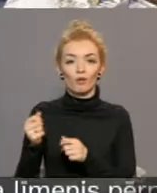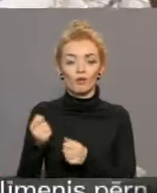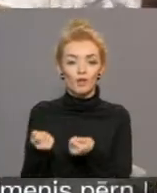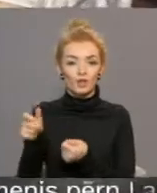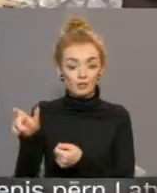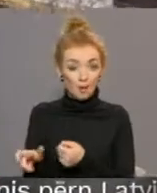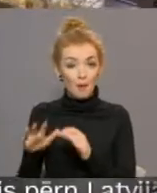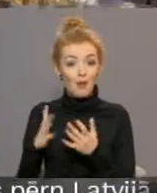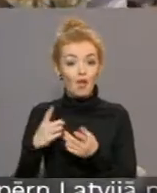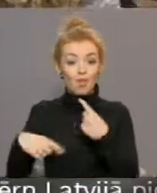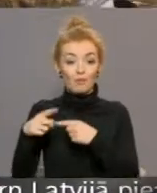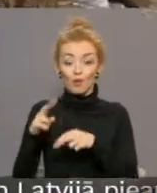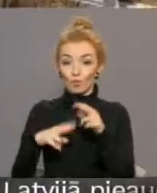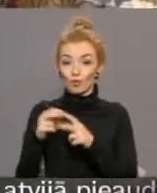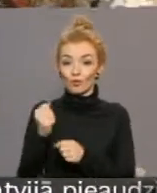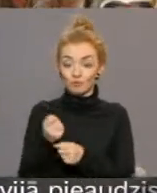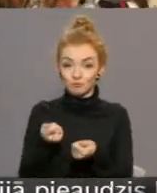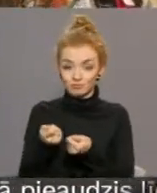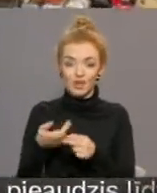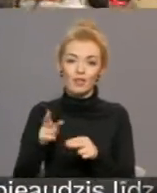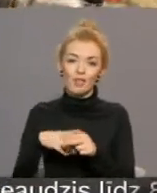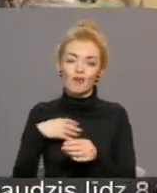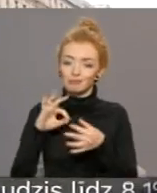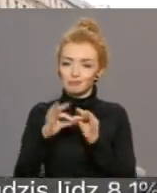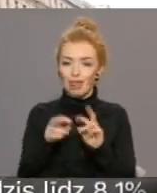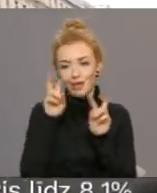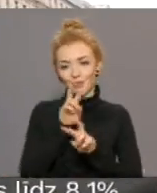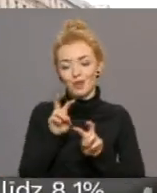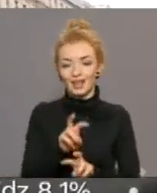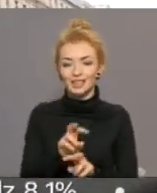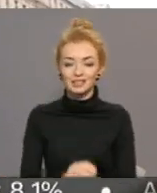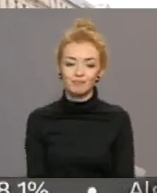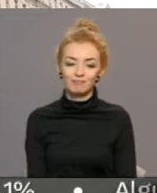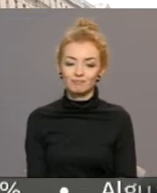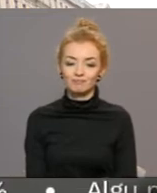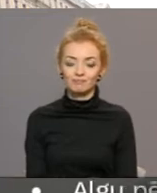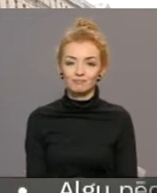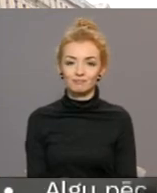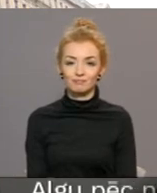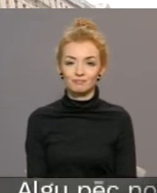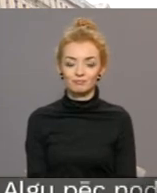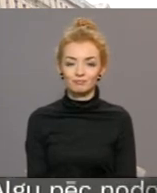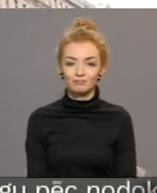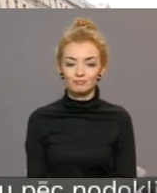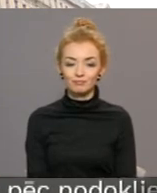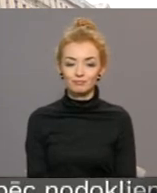varētu atsākt būvdarbus, vispirms jāveic detalizēta ekspertīze. Dāvids Frenerfelds, Ivans Milovs, Latvijas televīzija.